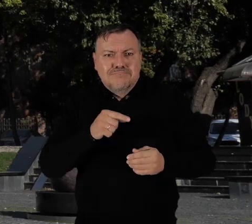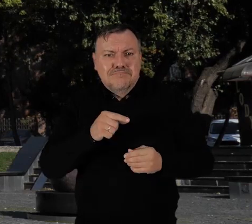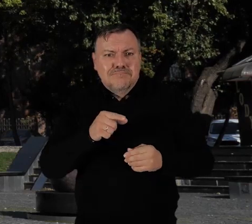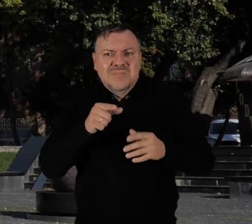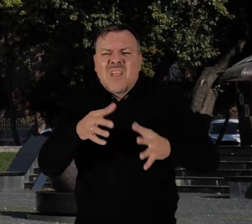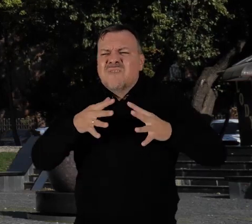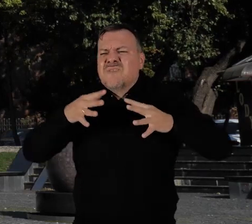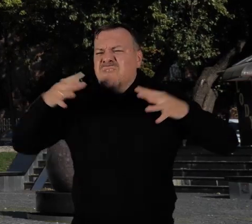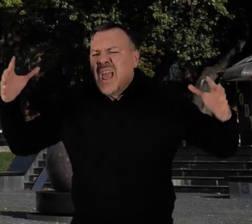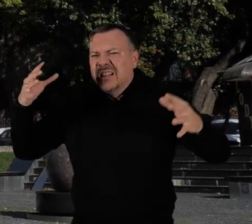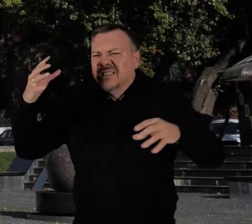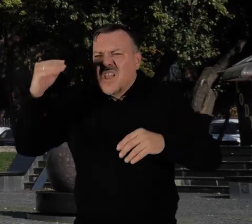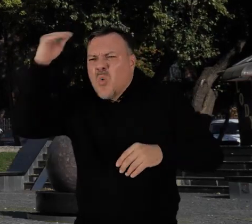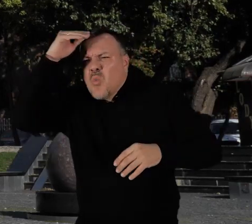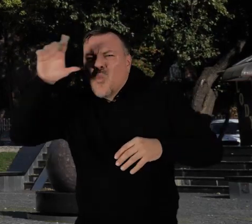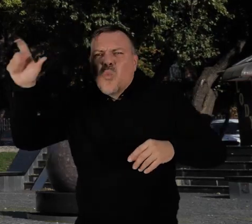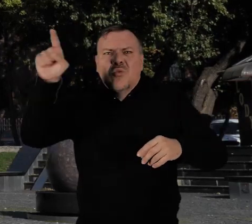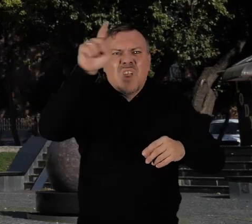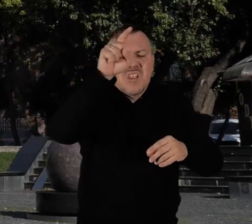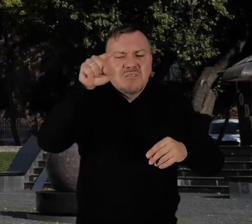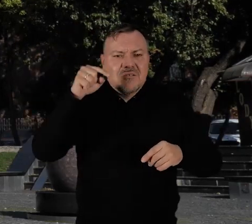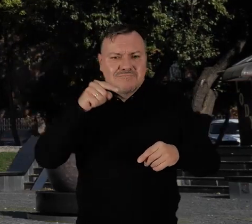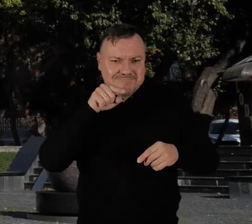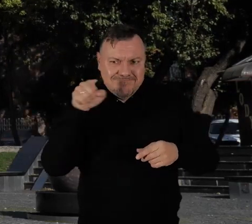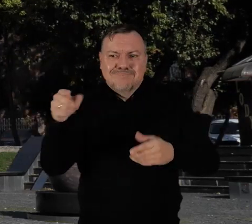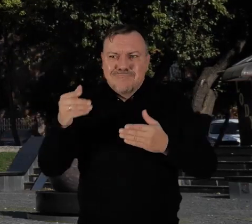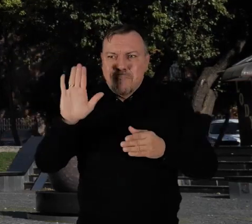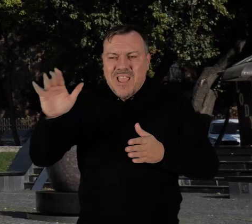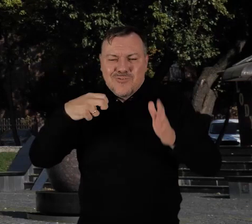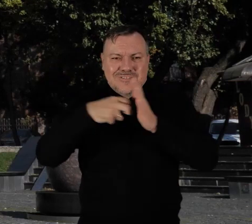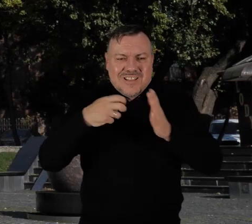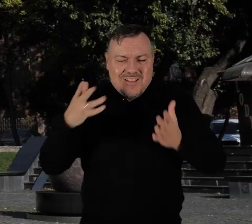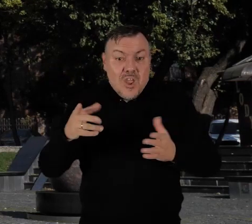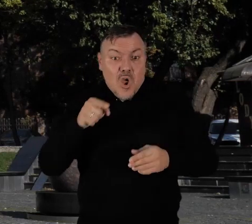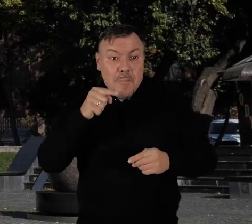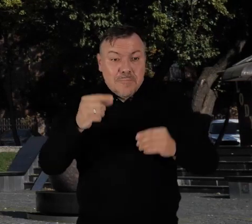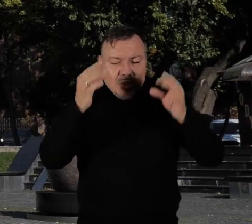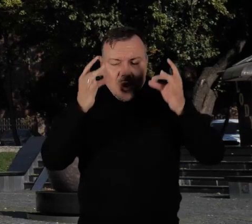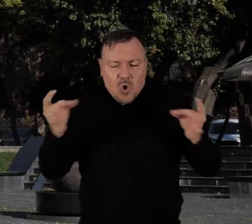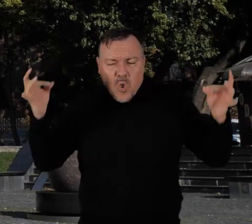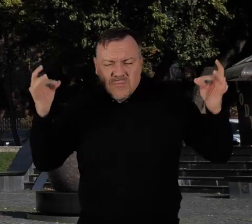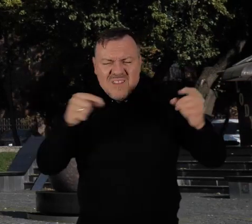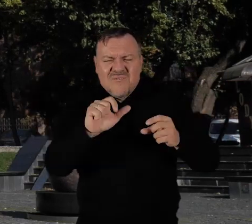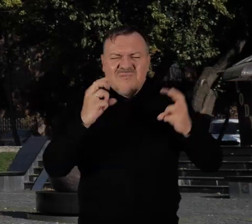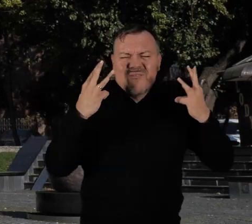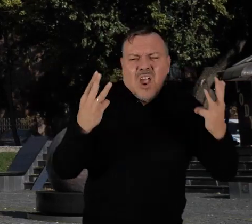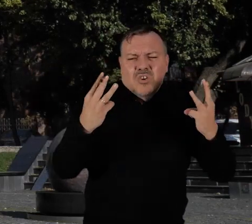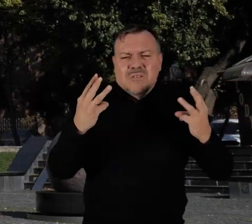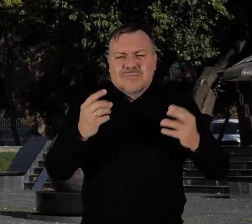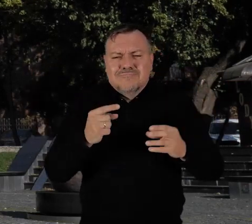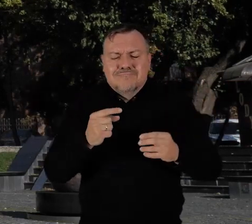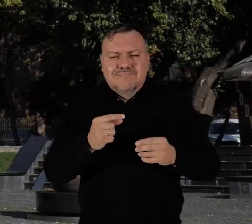olśnienia, o którym mówią wielcy odkrywcy. W kontemplacji ważny, wręcz istotny, jest jeszcze jeden